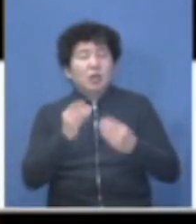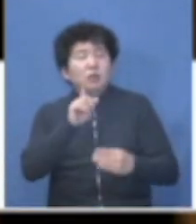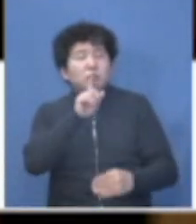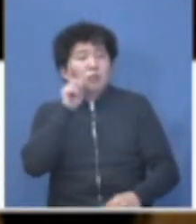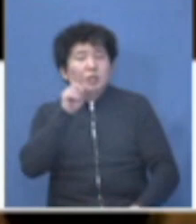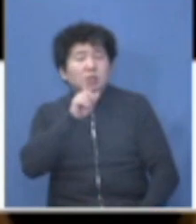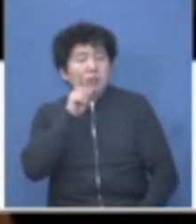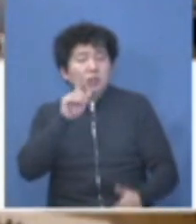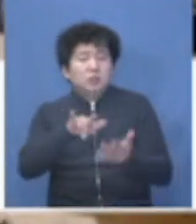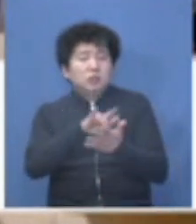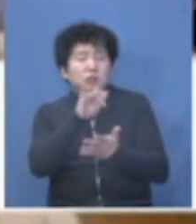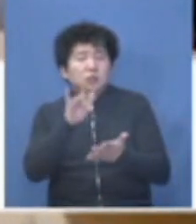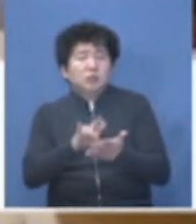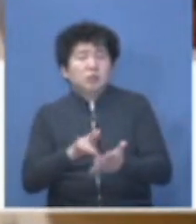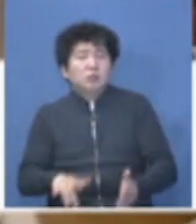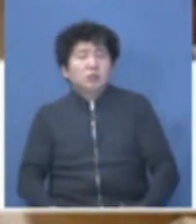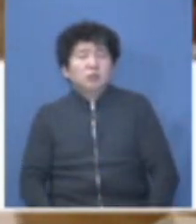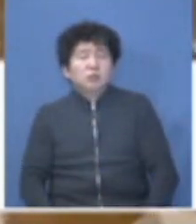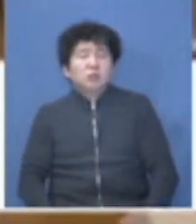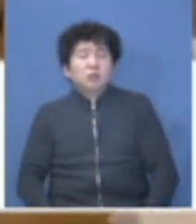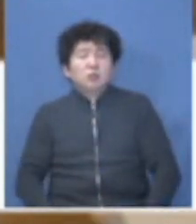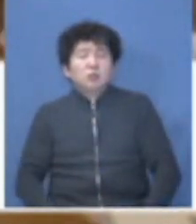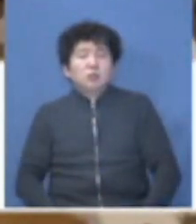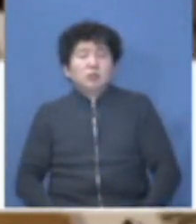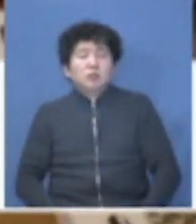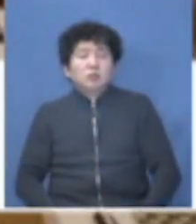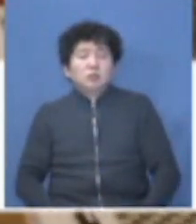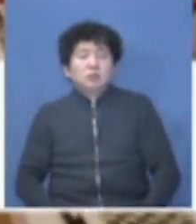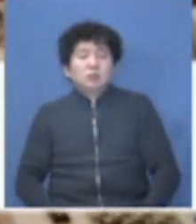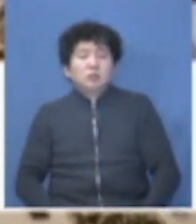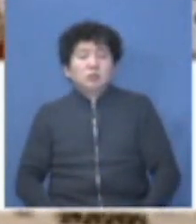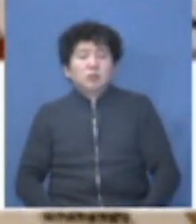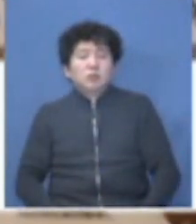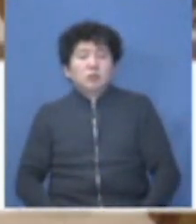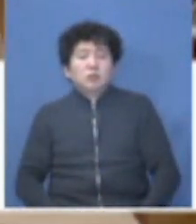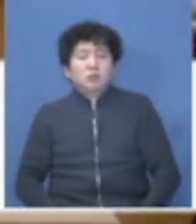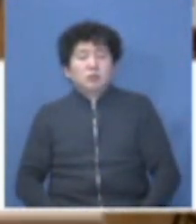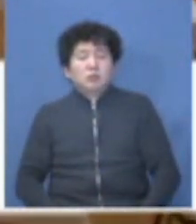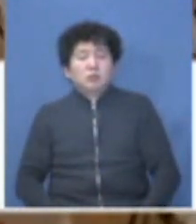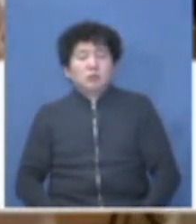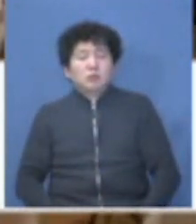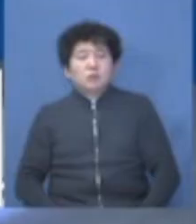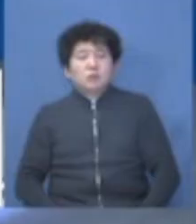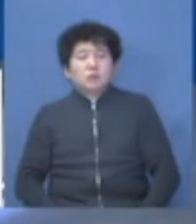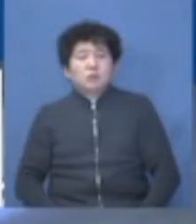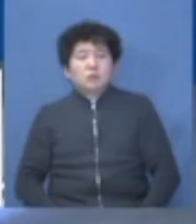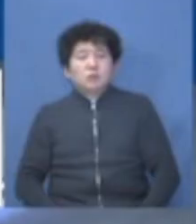шахматистов города. Дильнас Мурзагалиева, Каракат Жаксылык кызы, Елнур Нурайканов, Алтай Ахпарат.